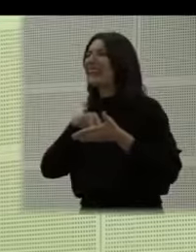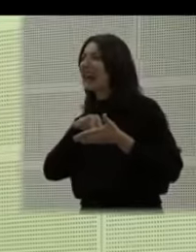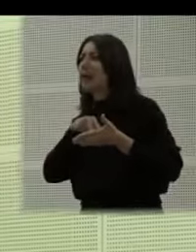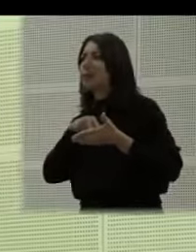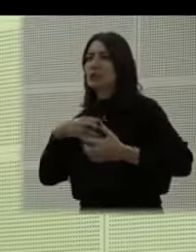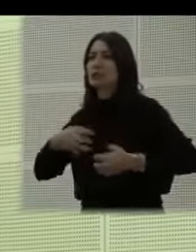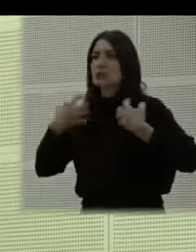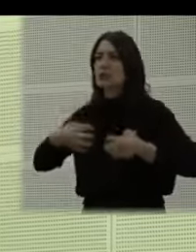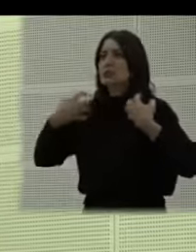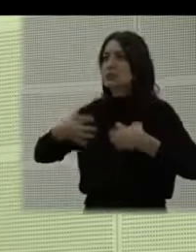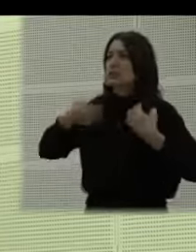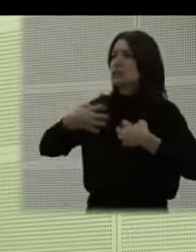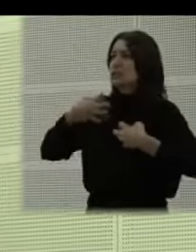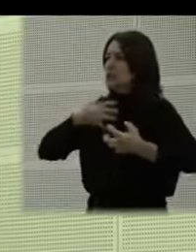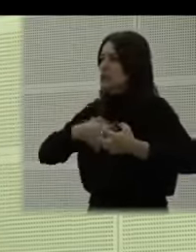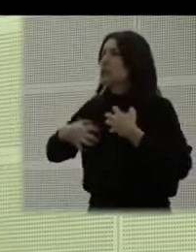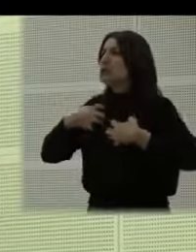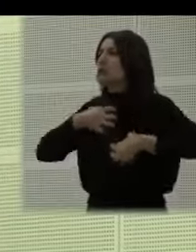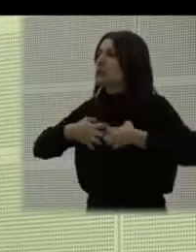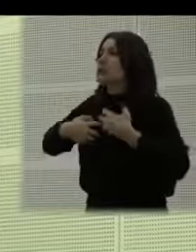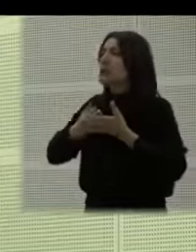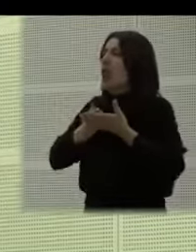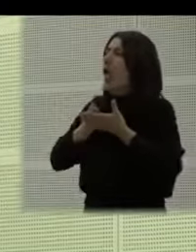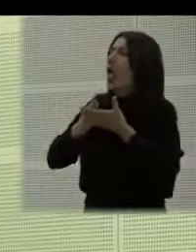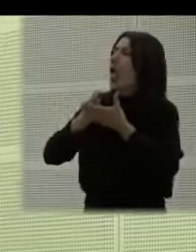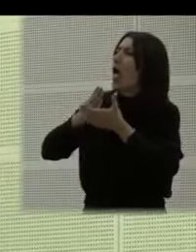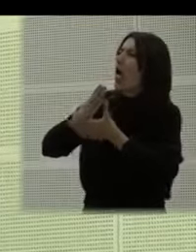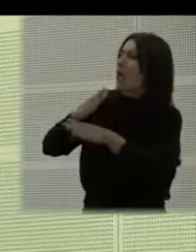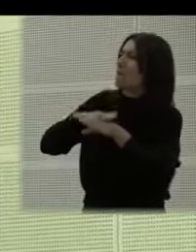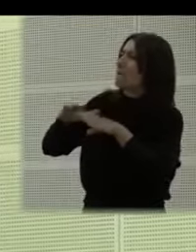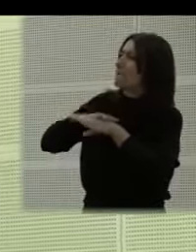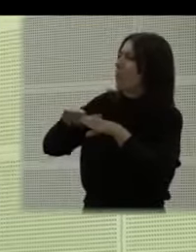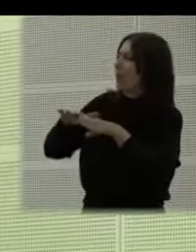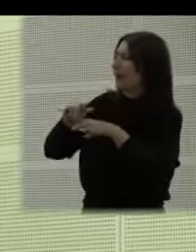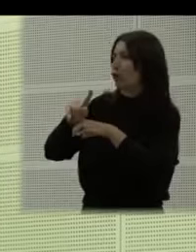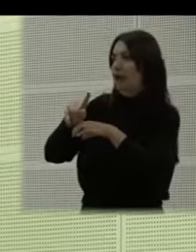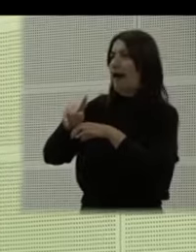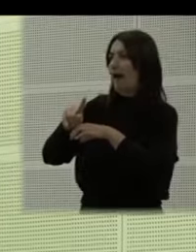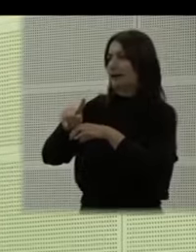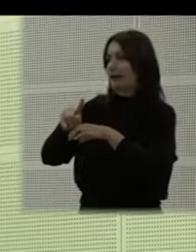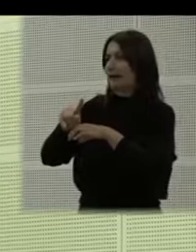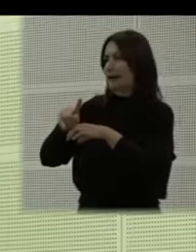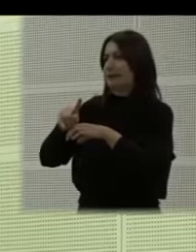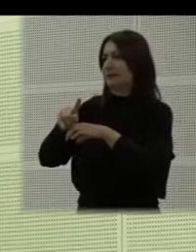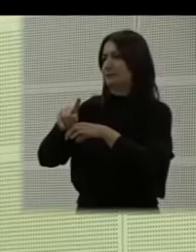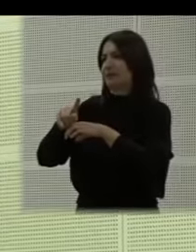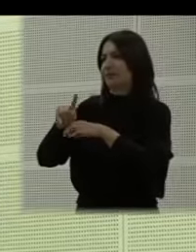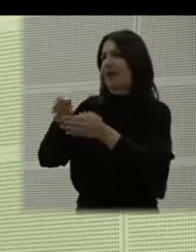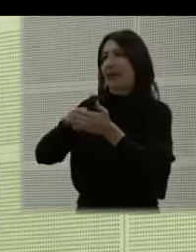avere rancori per l'eternità nei confronti di chi ci ha fatto dei torti, no?